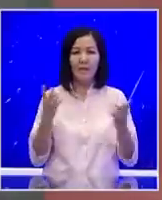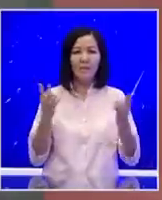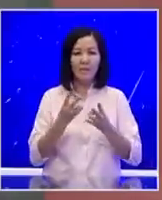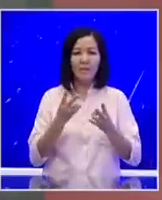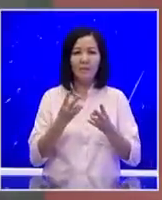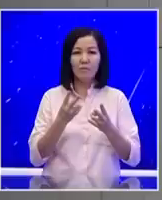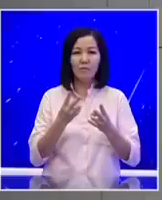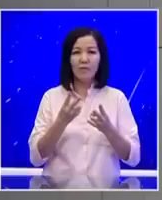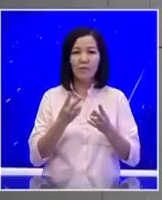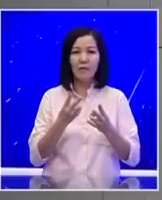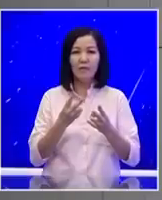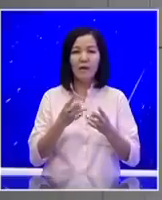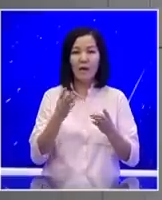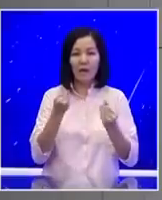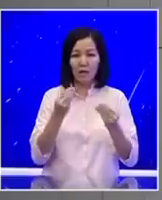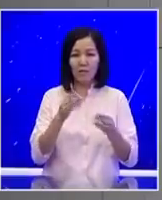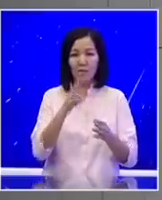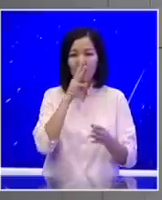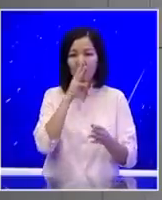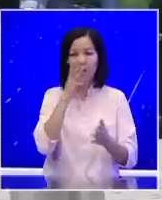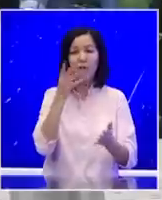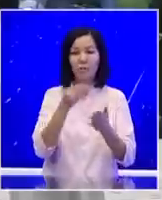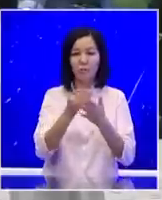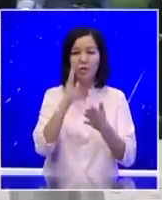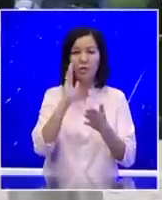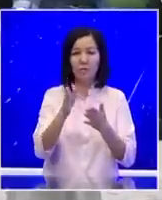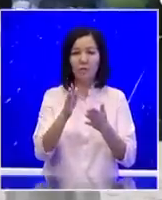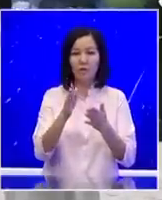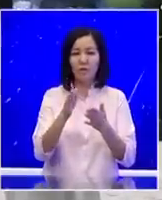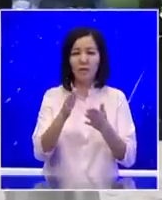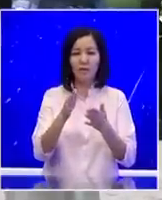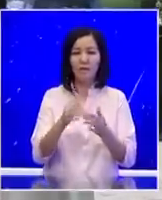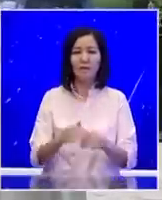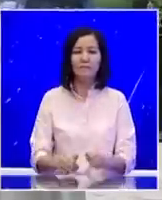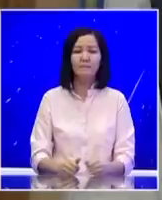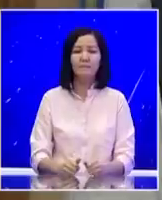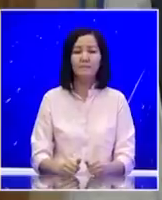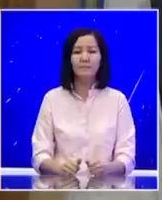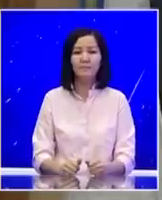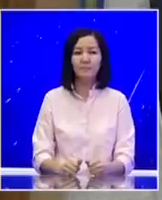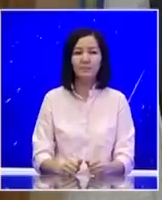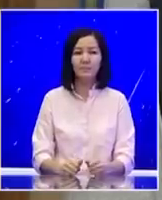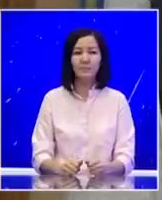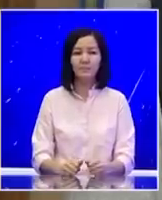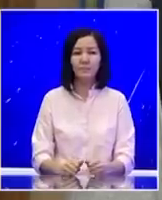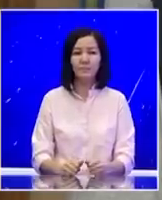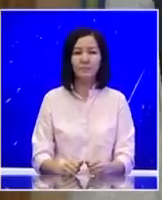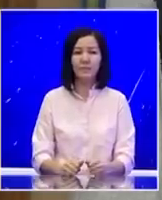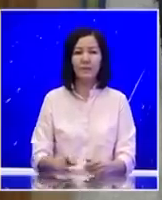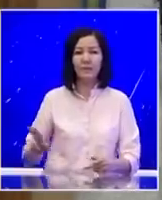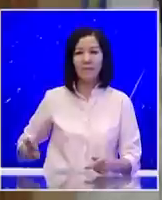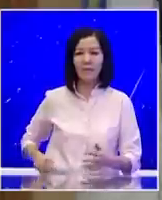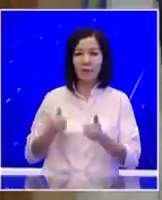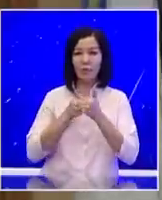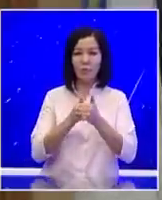сабыр сақтау, тиісті болса, тиесілілерге тиіп жатыр. Ештенге шақса. Фортуна Фуд компаниясында директорының орынбасары